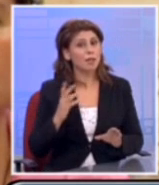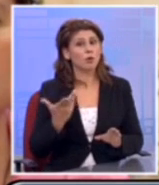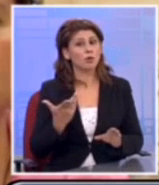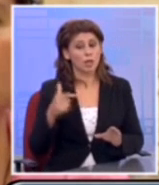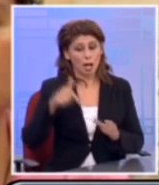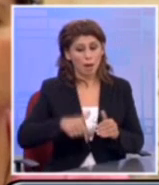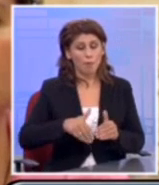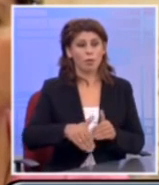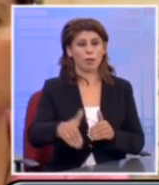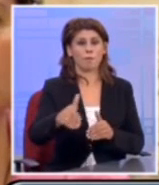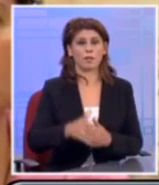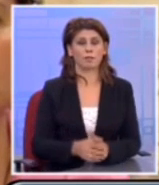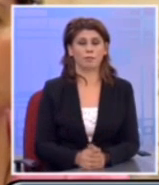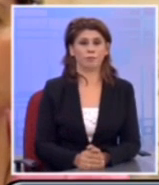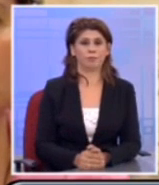εφ' εξής